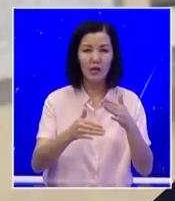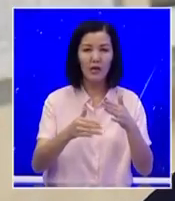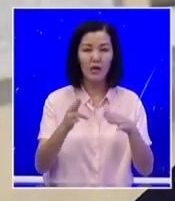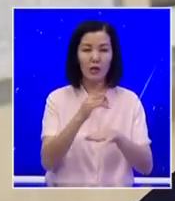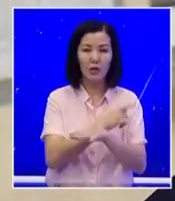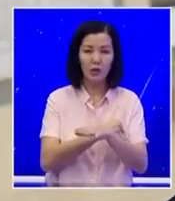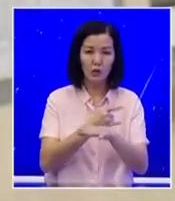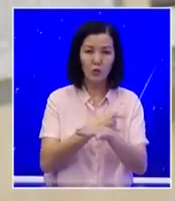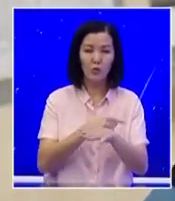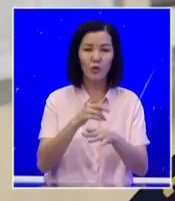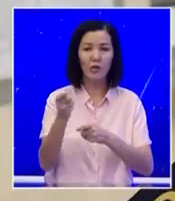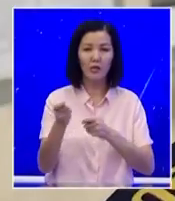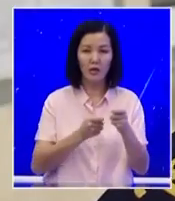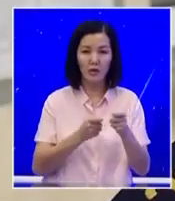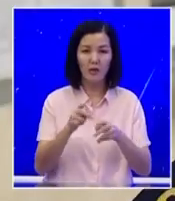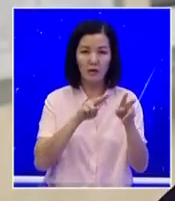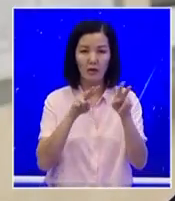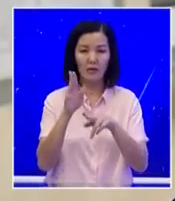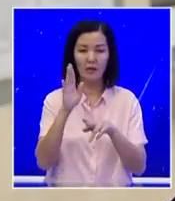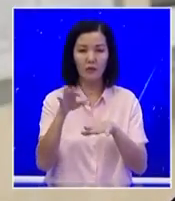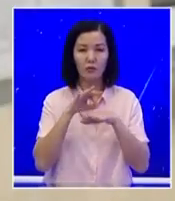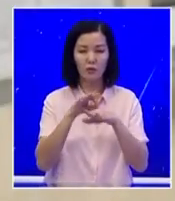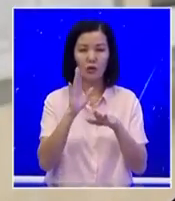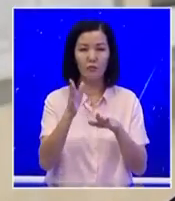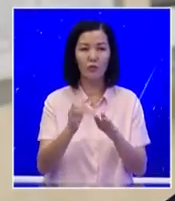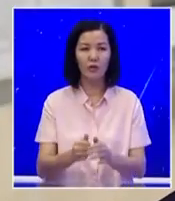по вокзалу, начальник вокзалы қадалап бәрін